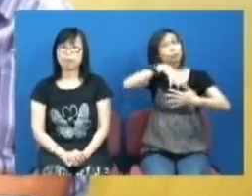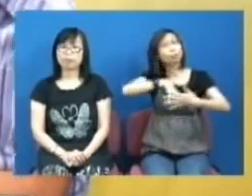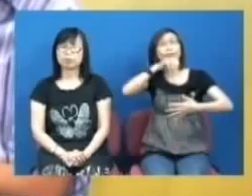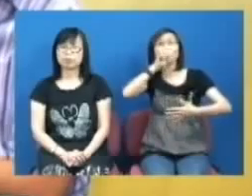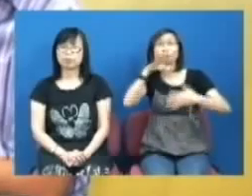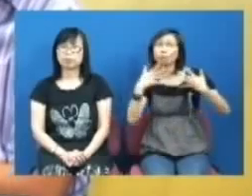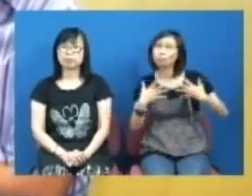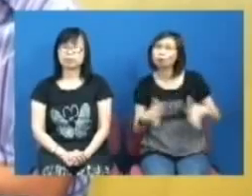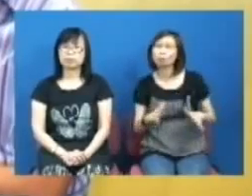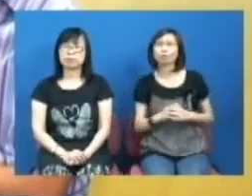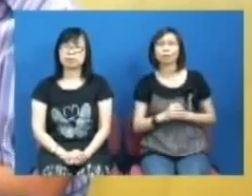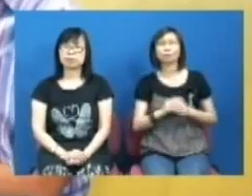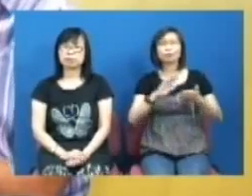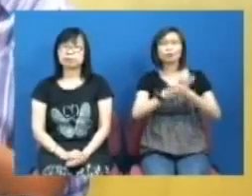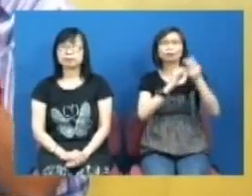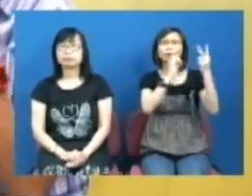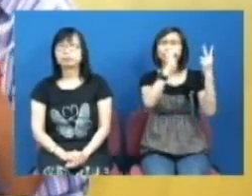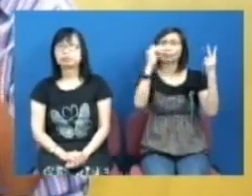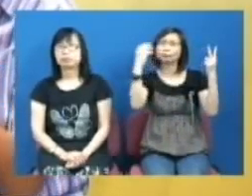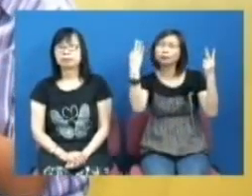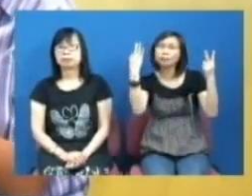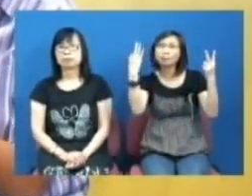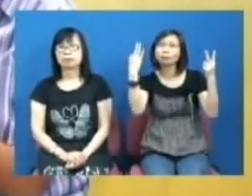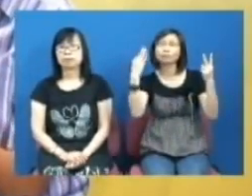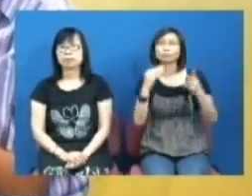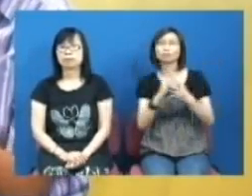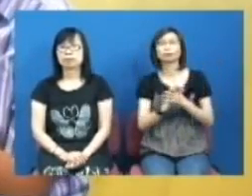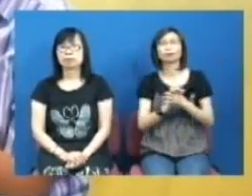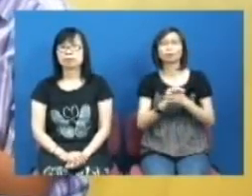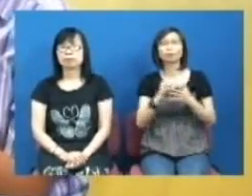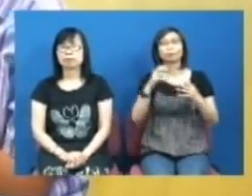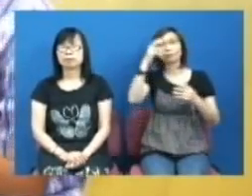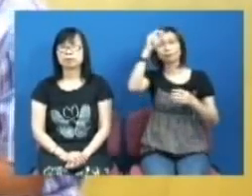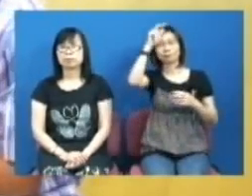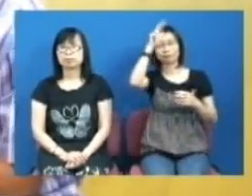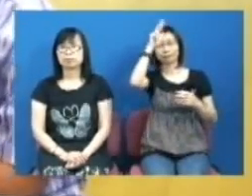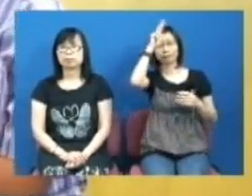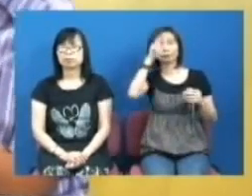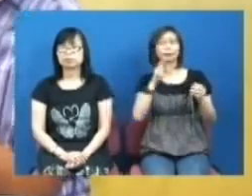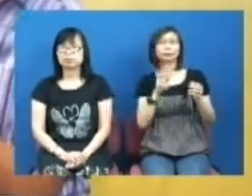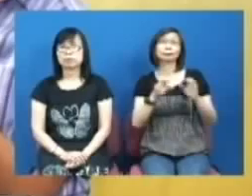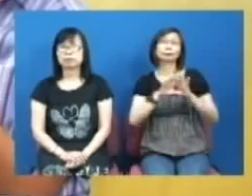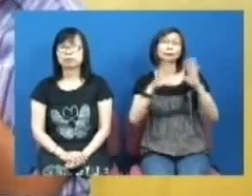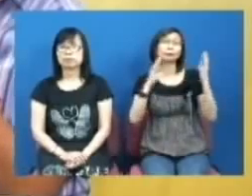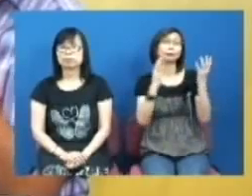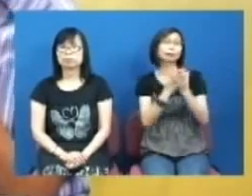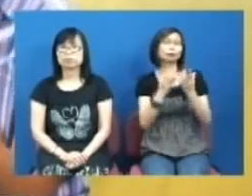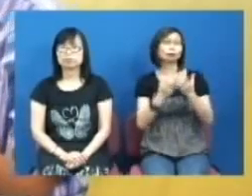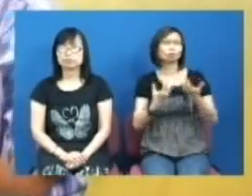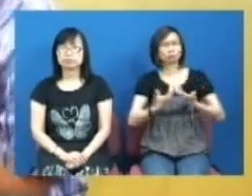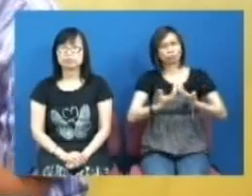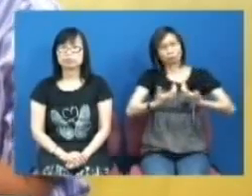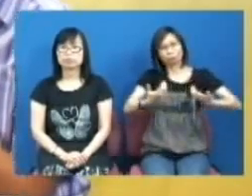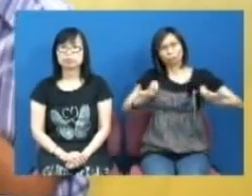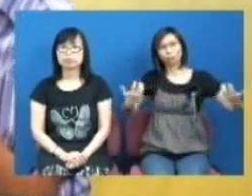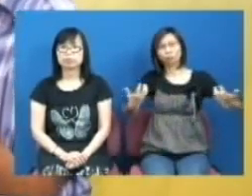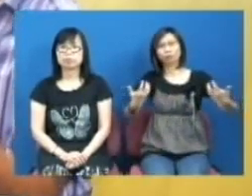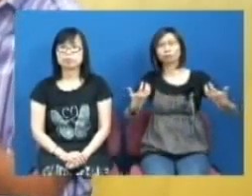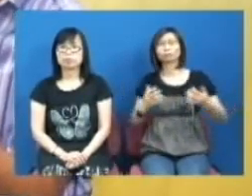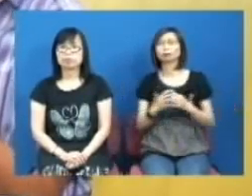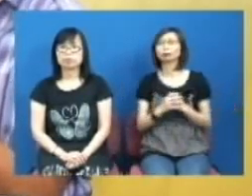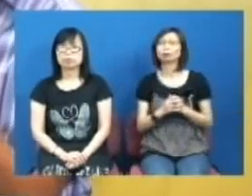在，政黨離開一個政治社會的實際的現實認知越來越遠，不要說政黨真的會支